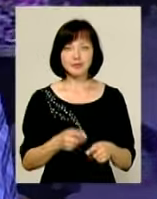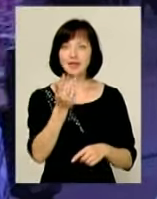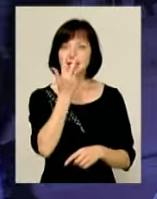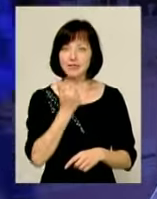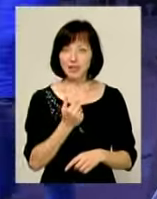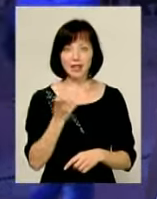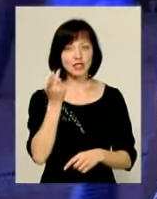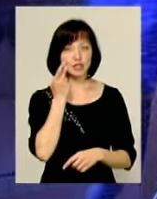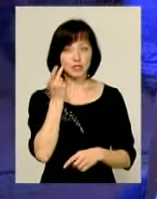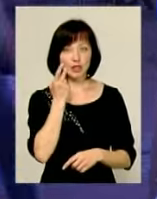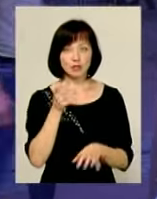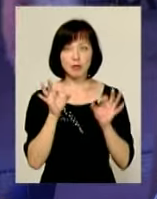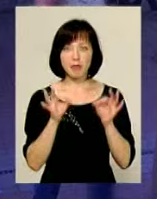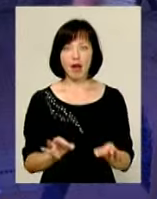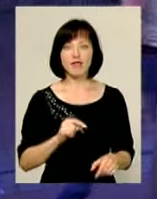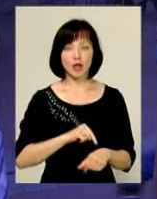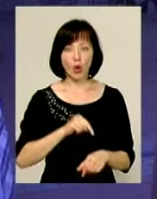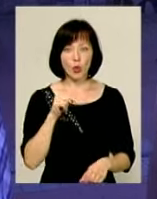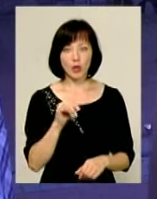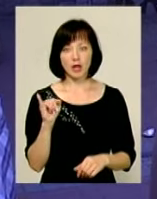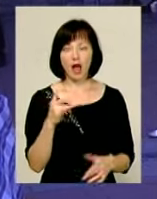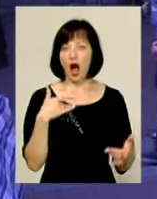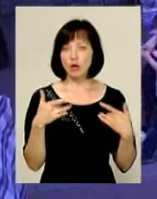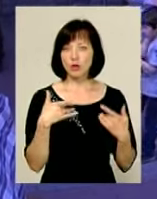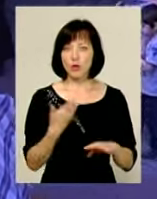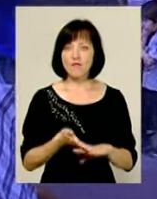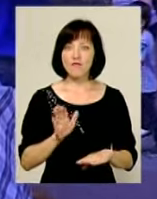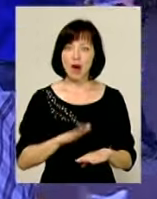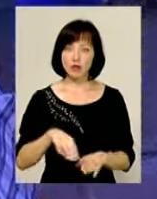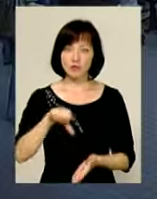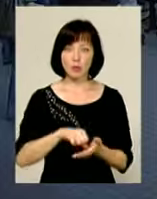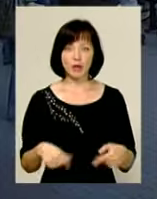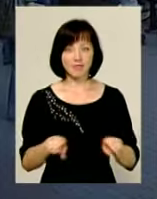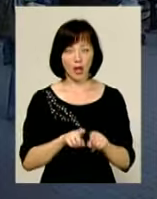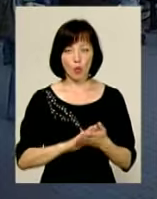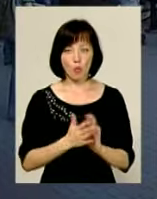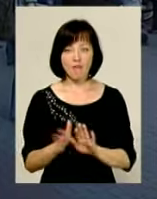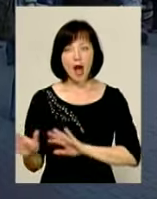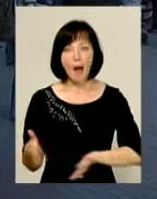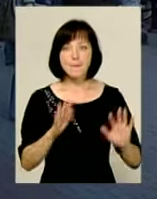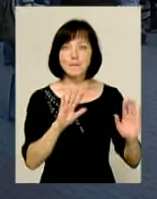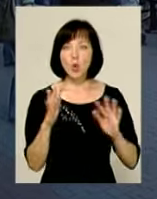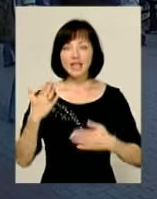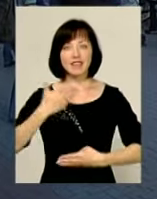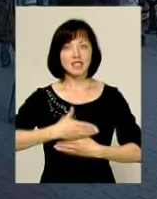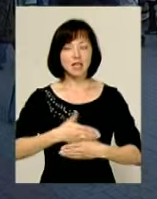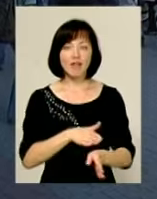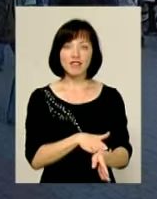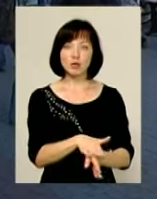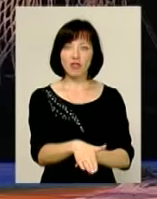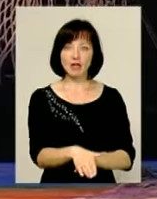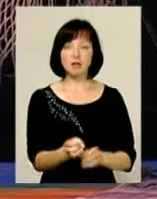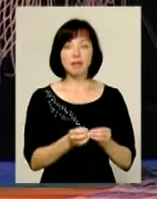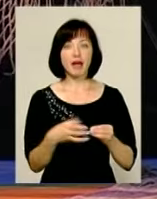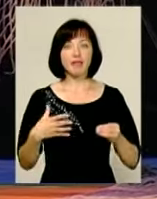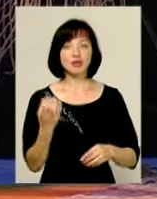звик і не завжди правильно реагує. І актору дуже важко виступати в таких умовах. Події вистави "Поети кат" відбуваються